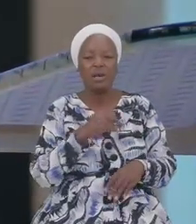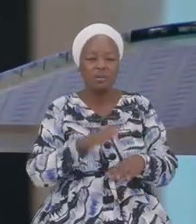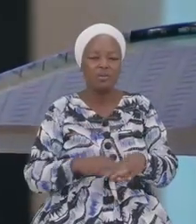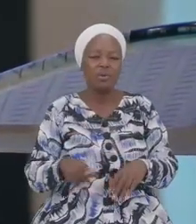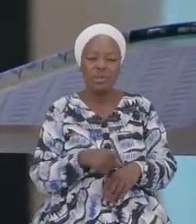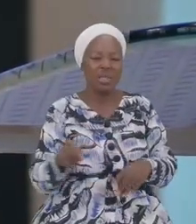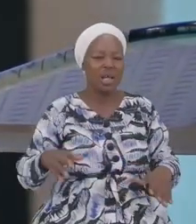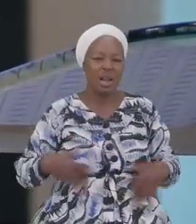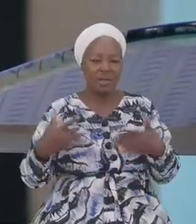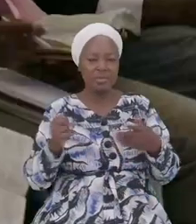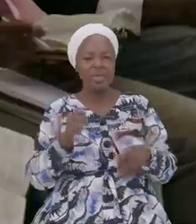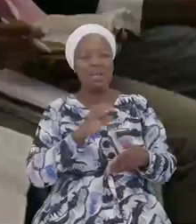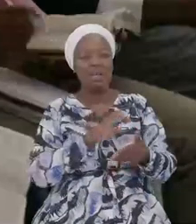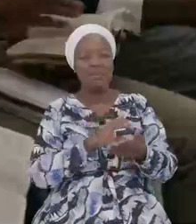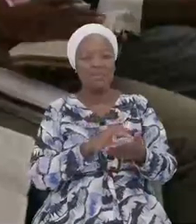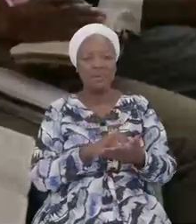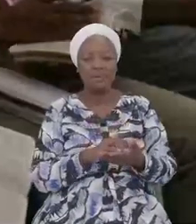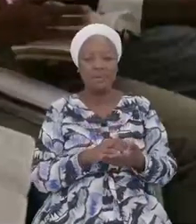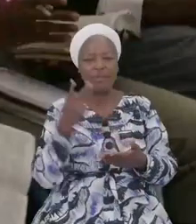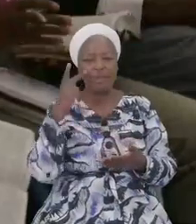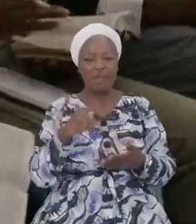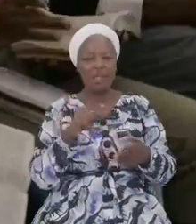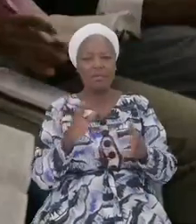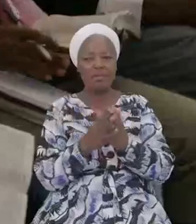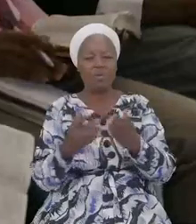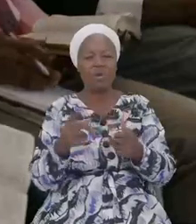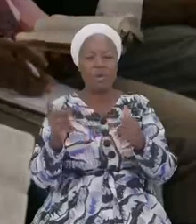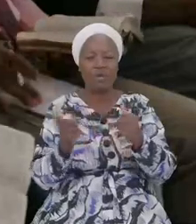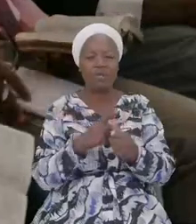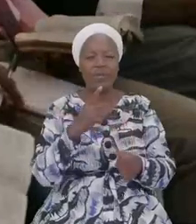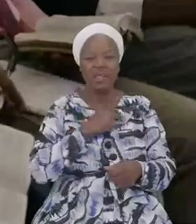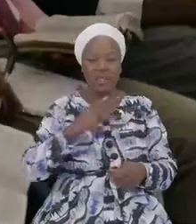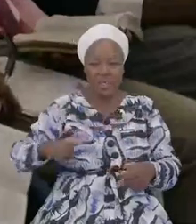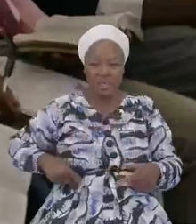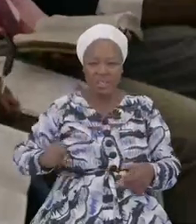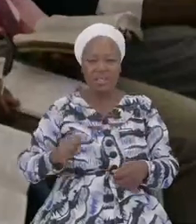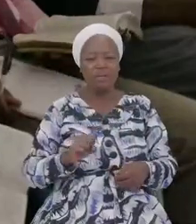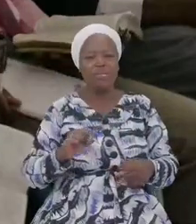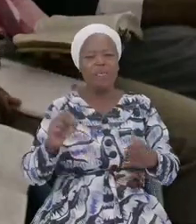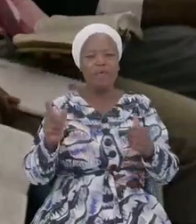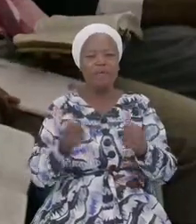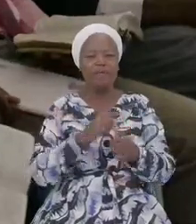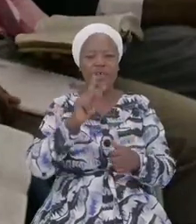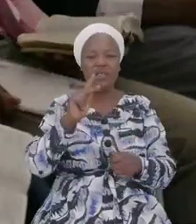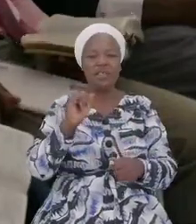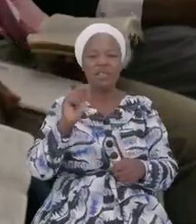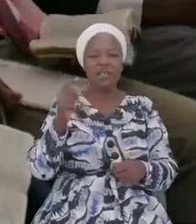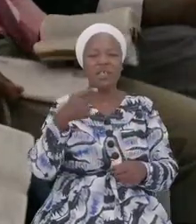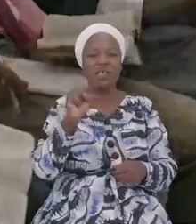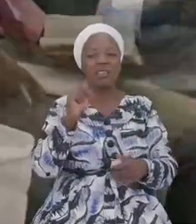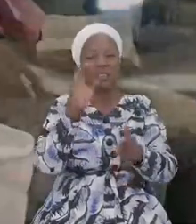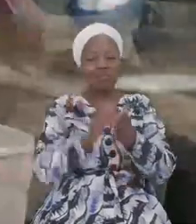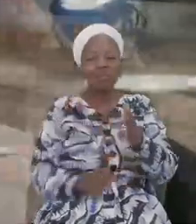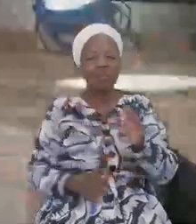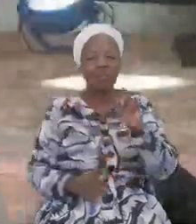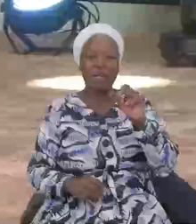Nous voyons un roi, chapitre 11. Premier roi, chapitre 11, verset 9.